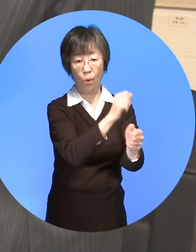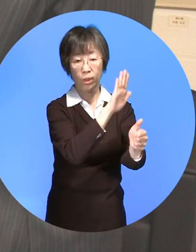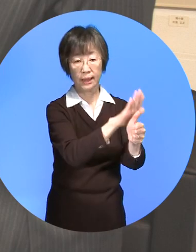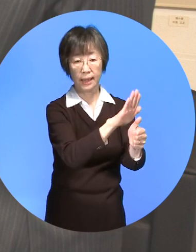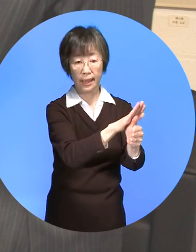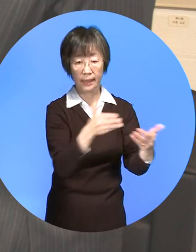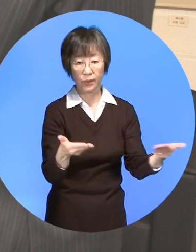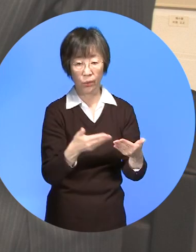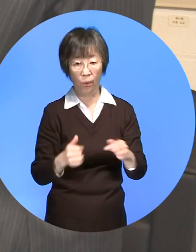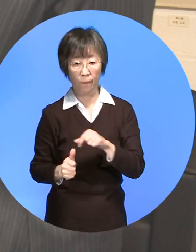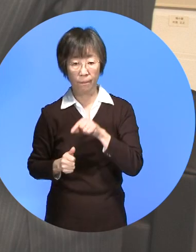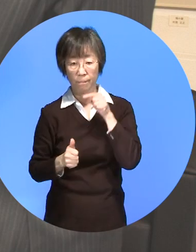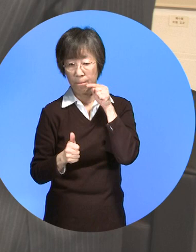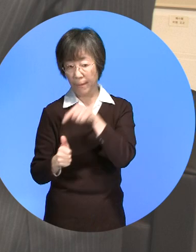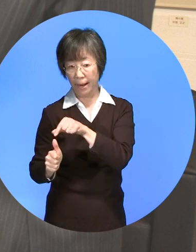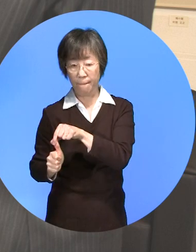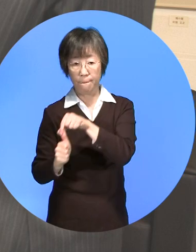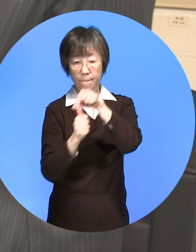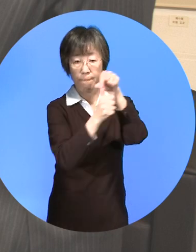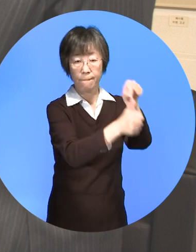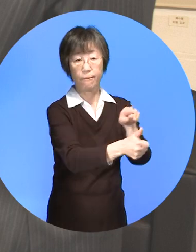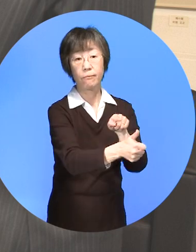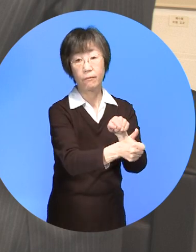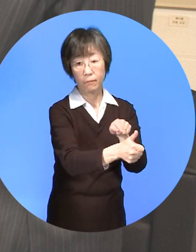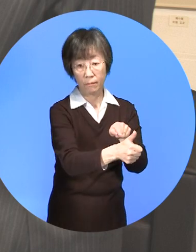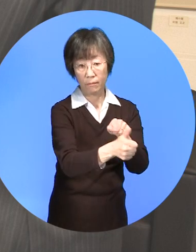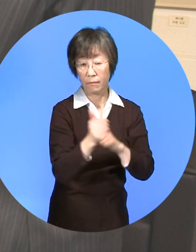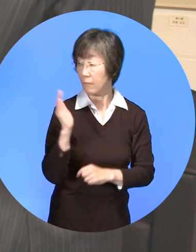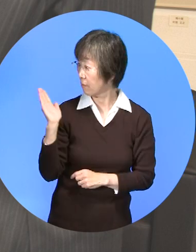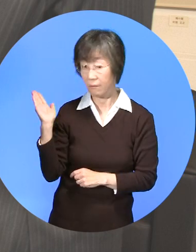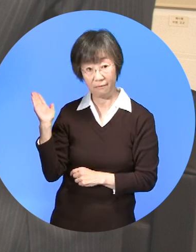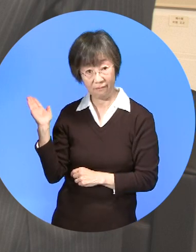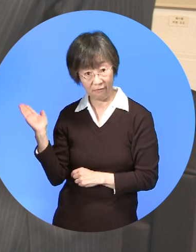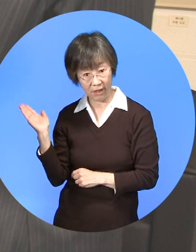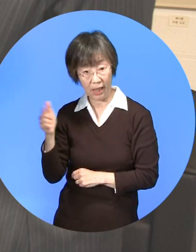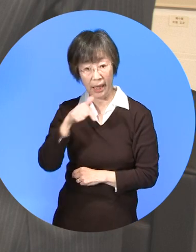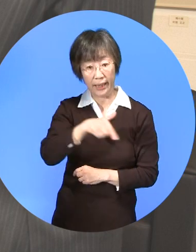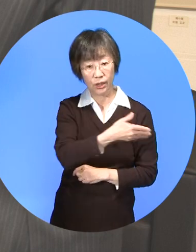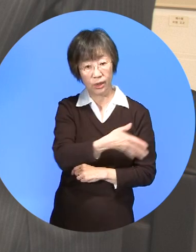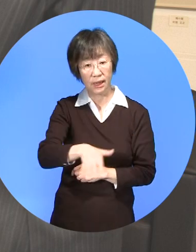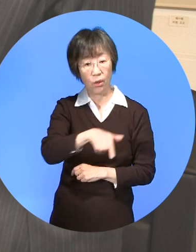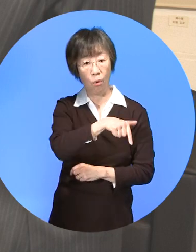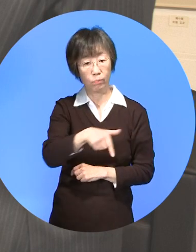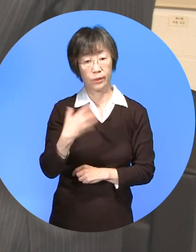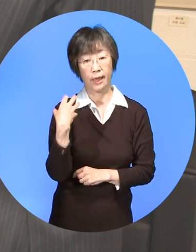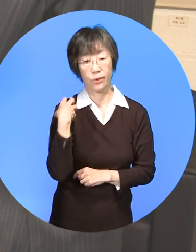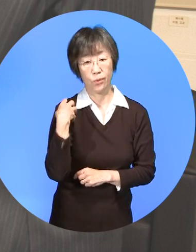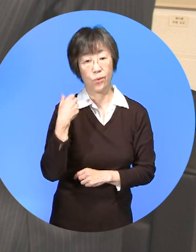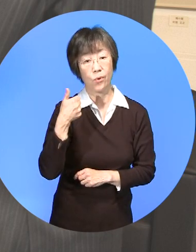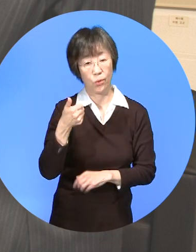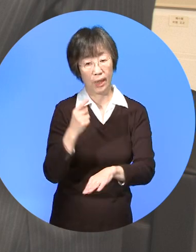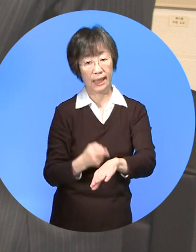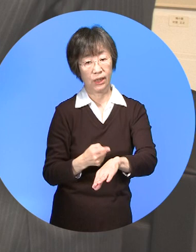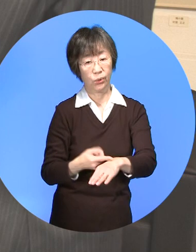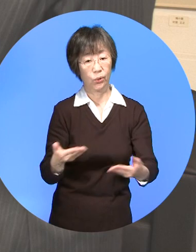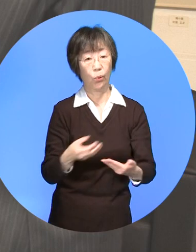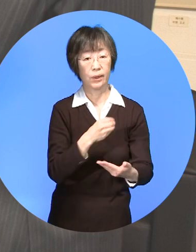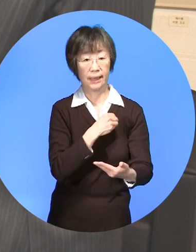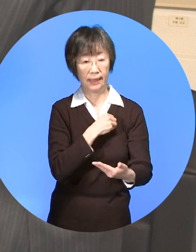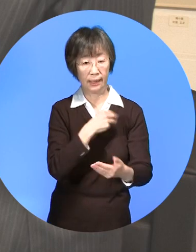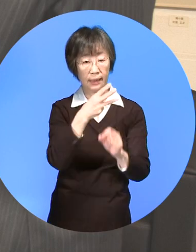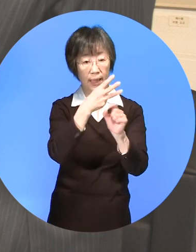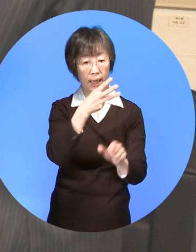ため、下水道整備課の一般技術職員、筒井翔太さんに長期派遣の人事発令が行われました